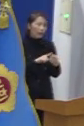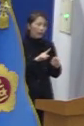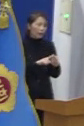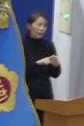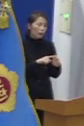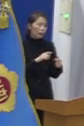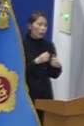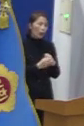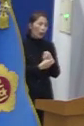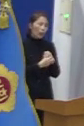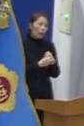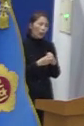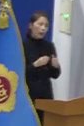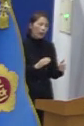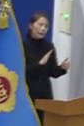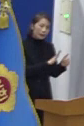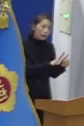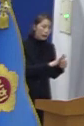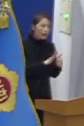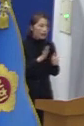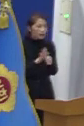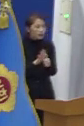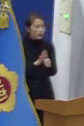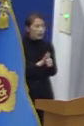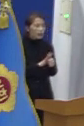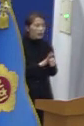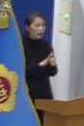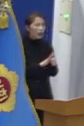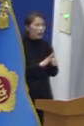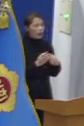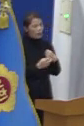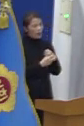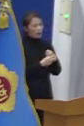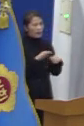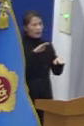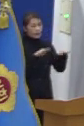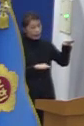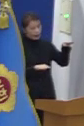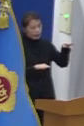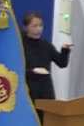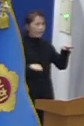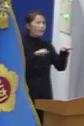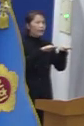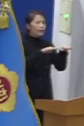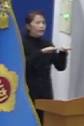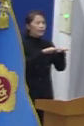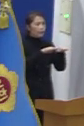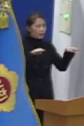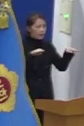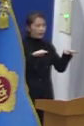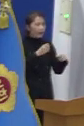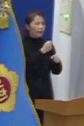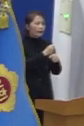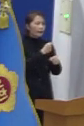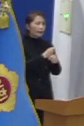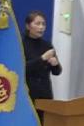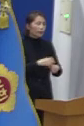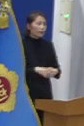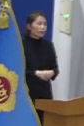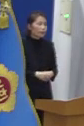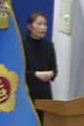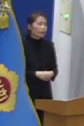도민의 건강격차, 의료격차를 해소하겠습니다. 셋째, 사회혁신